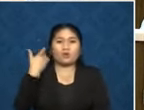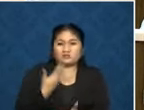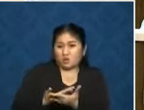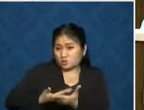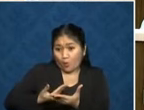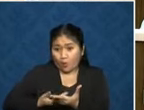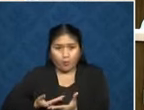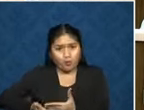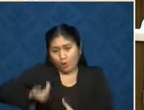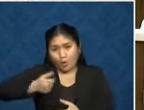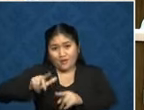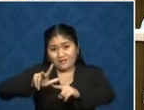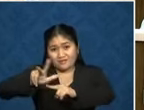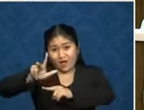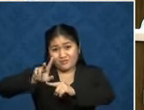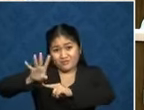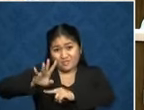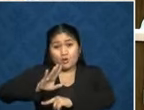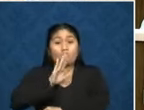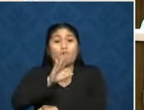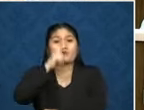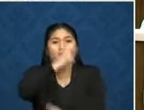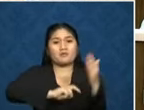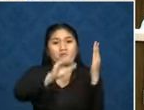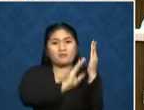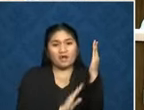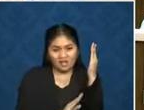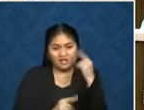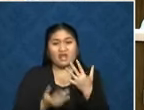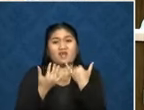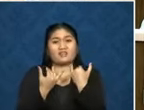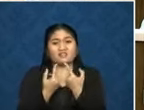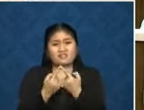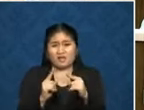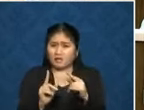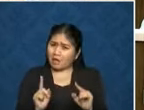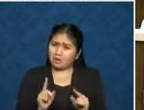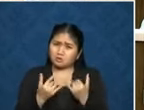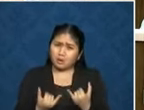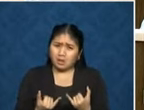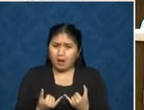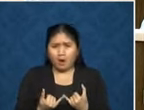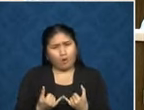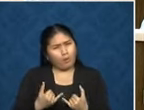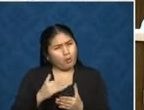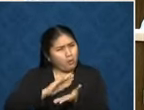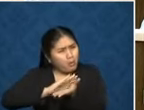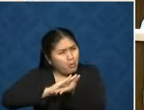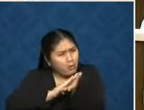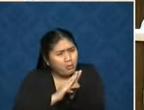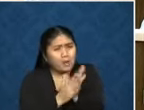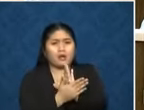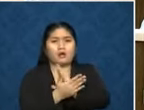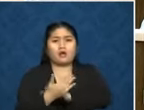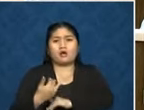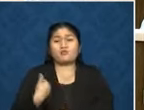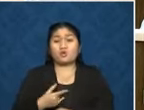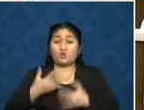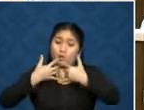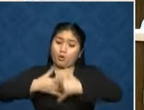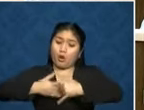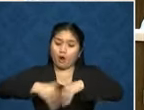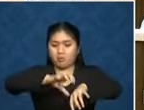อันดับ3หรืออันดับ4ของประเทศแต่ในปัจจุบันเริ่มเปลี่ยนแปลงไปโดยโรงงานอุตสาหกร